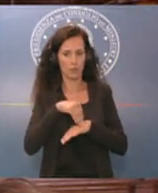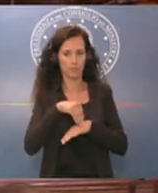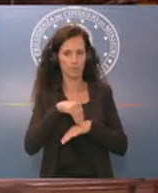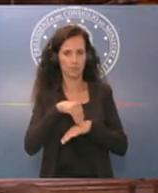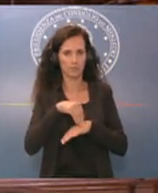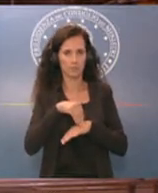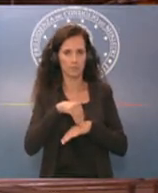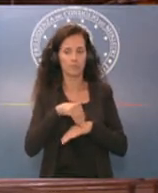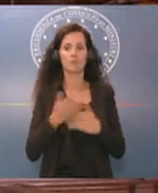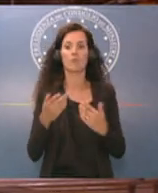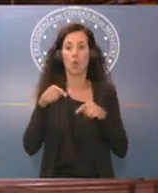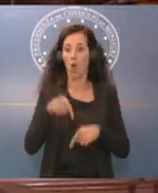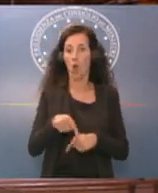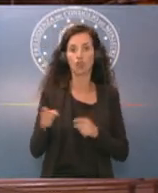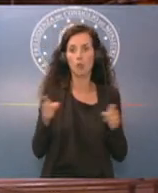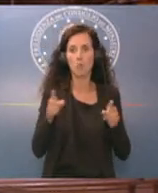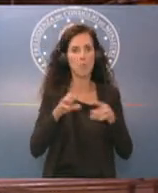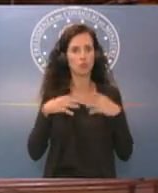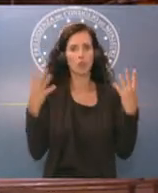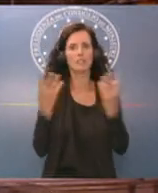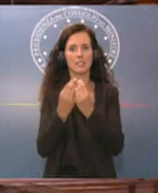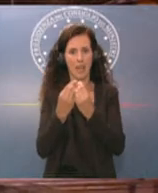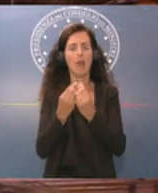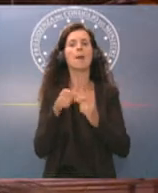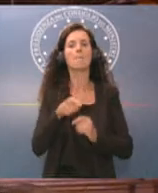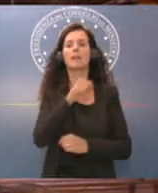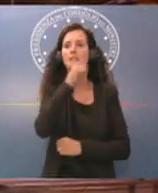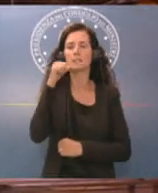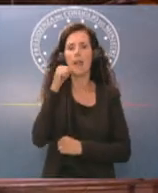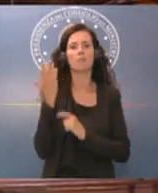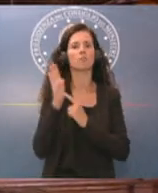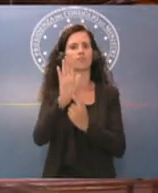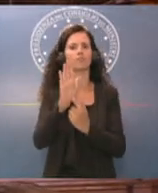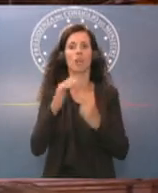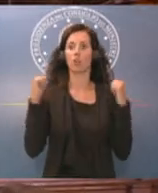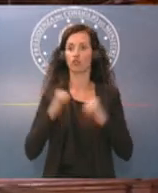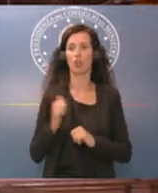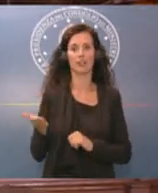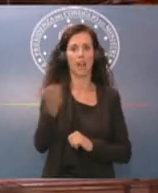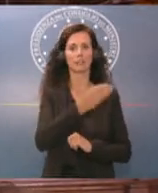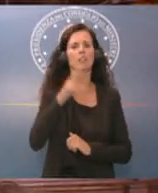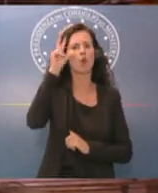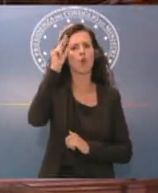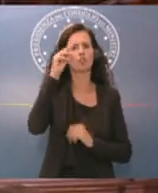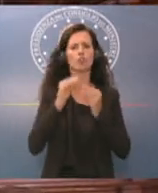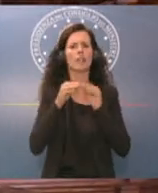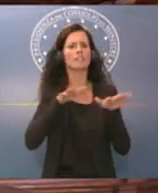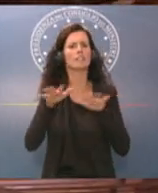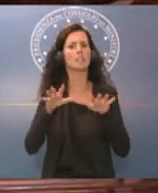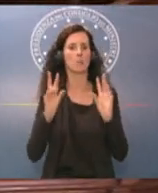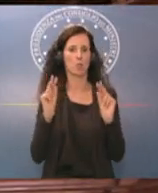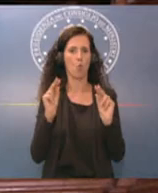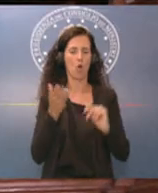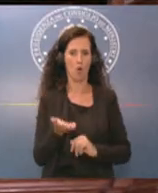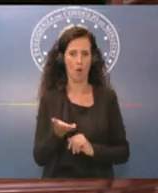ovviamente il momento di oggi è proprio un momento per far sì e permettere ai cittadini di conoscere questo nuovo sistema. Poi noi